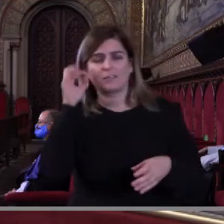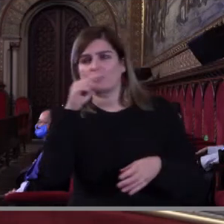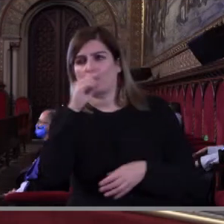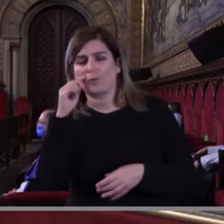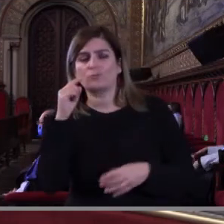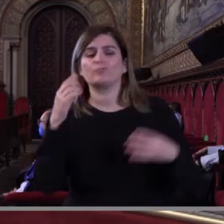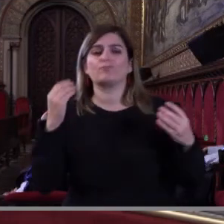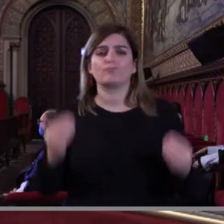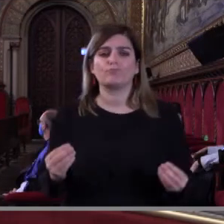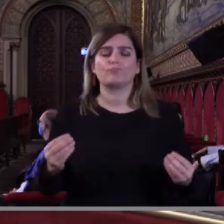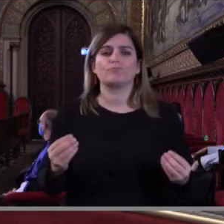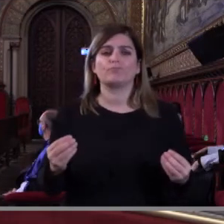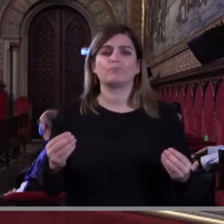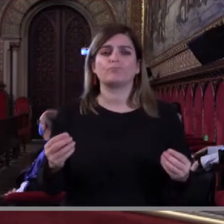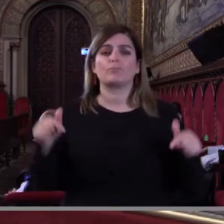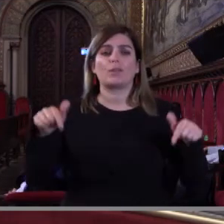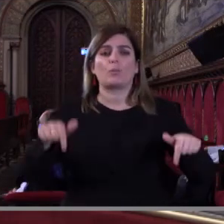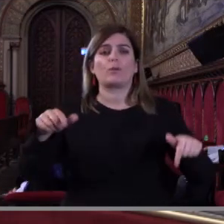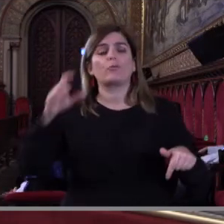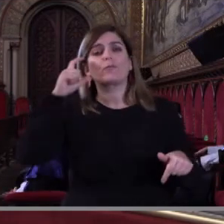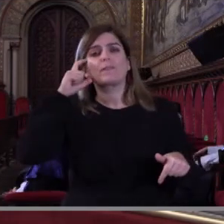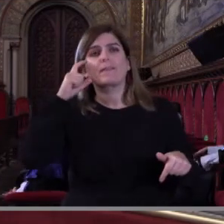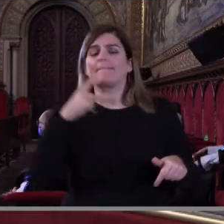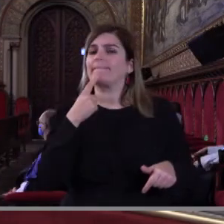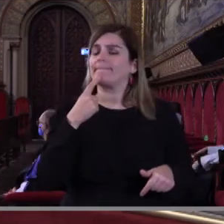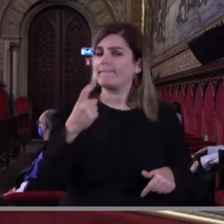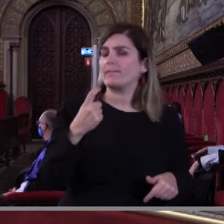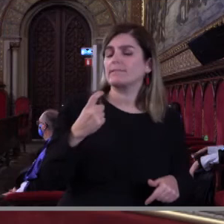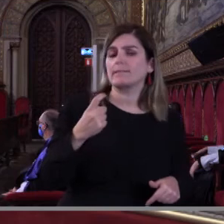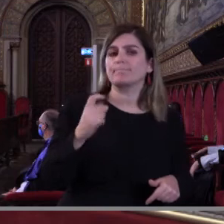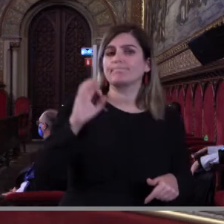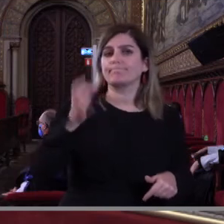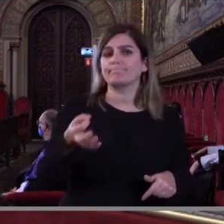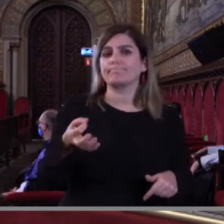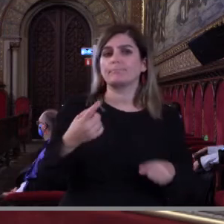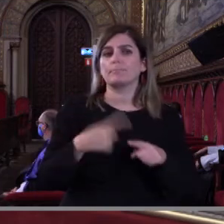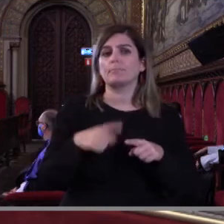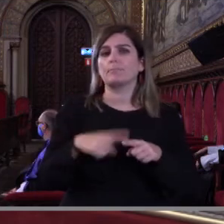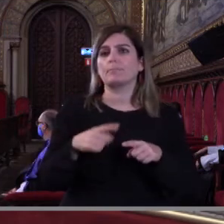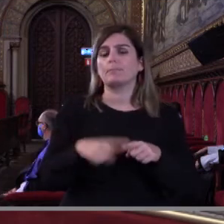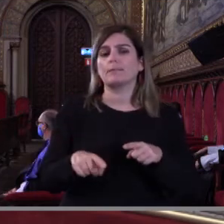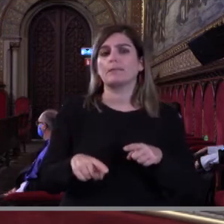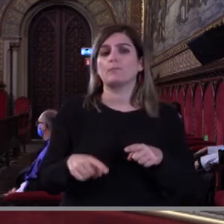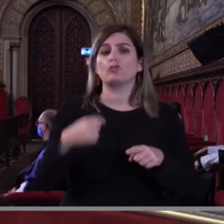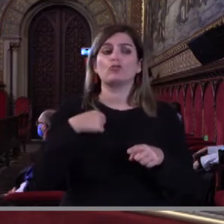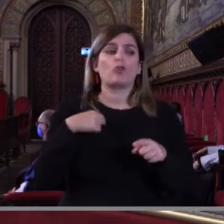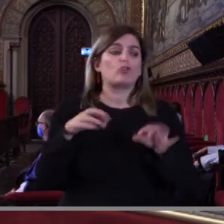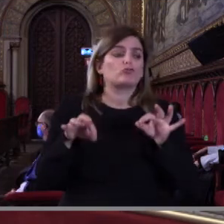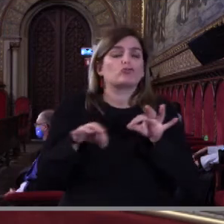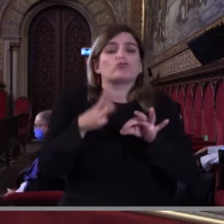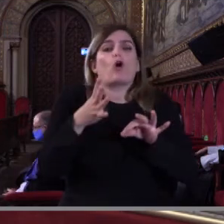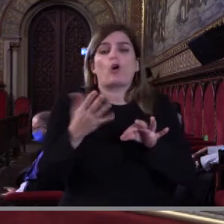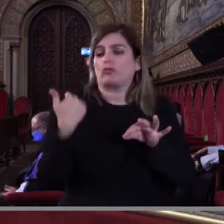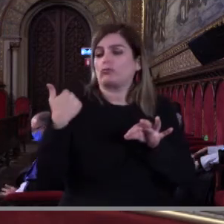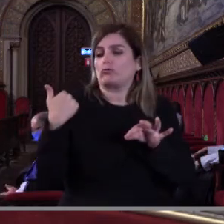Bé, avui ha estat un dia difícil perquè jo he tingut la sort en aquestes